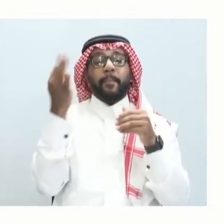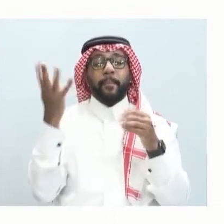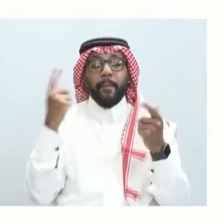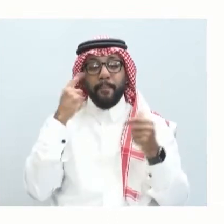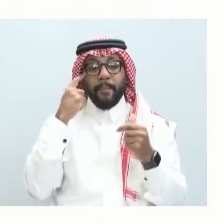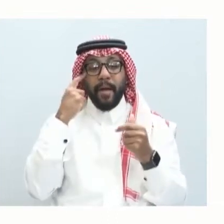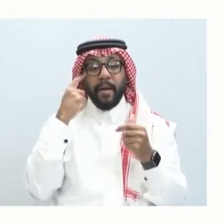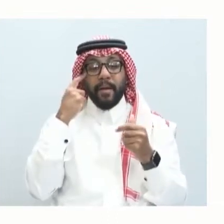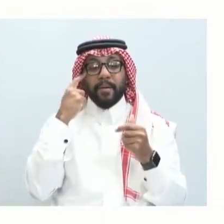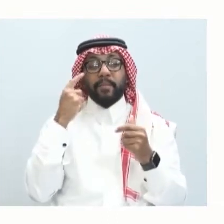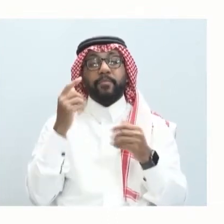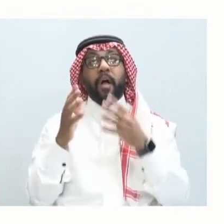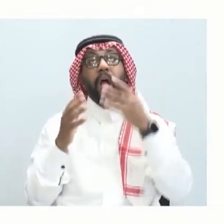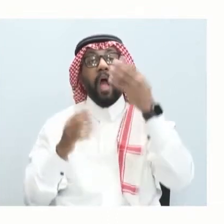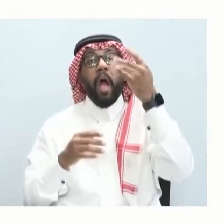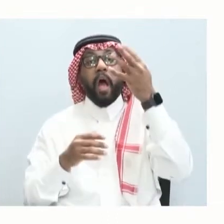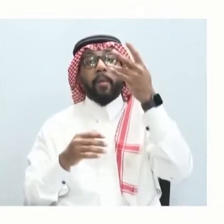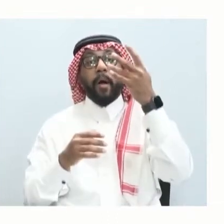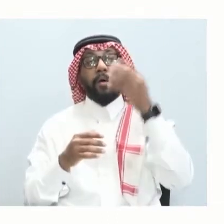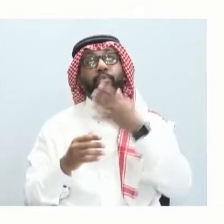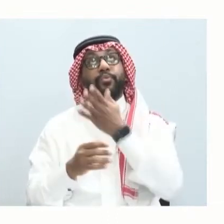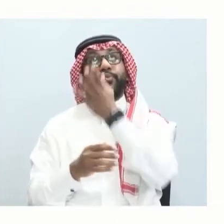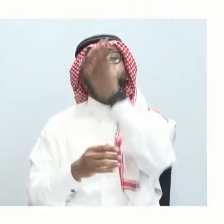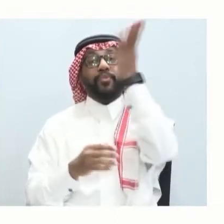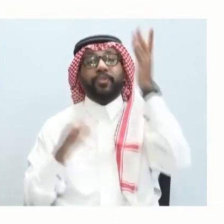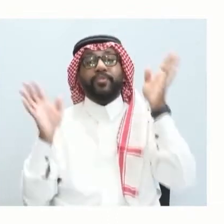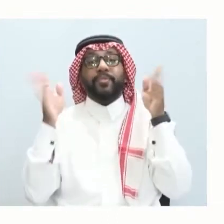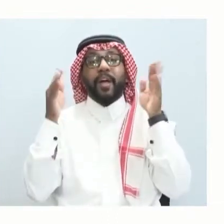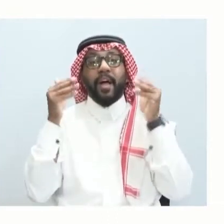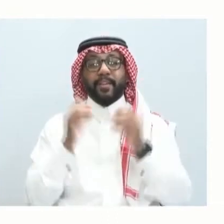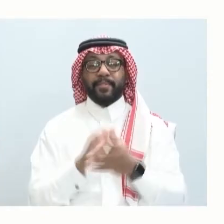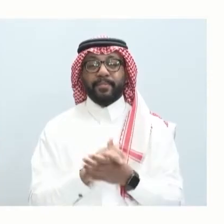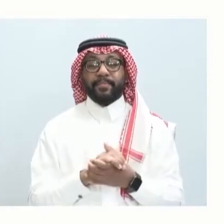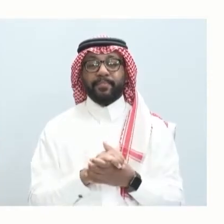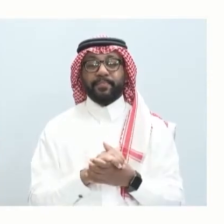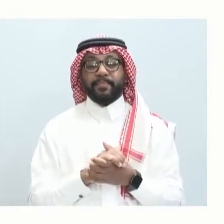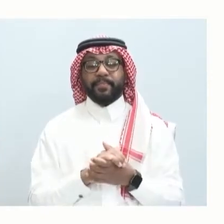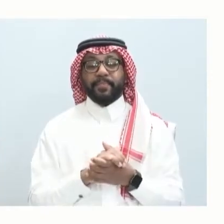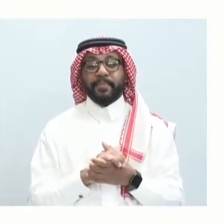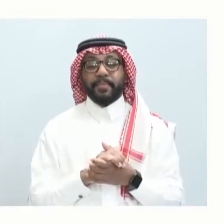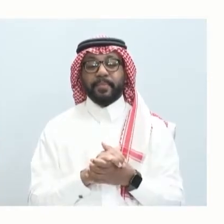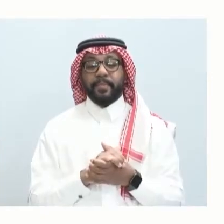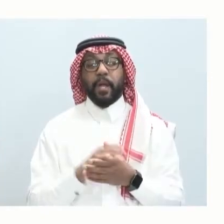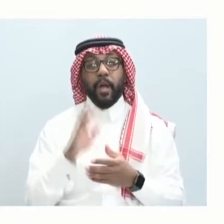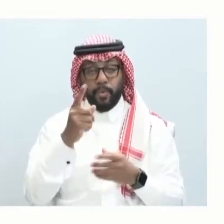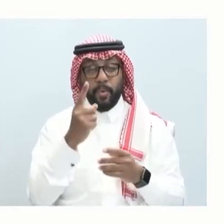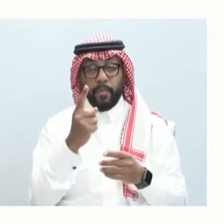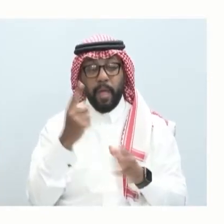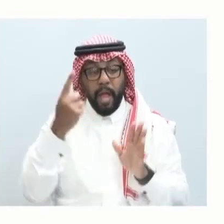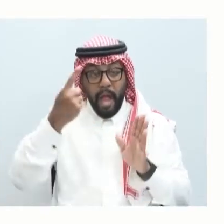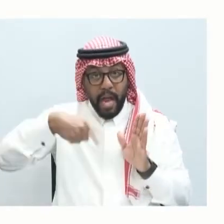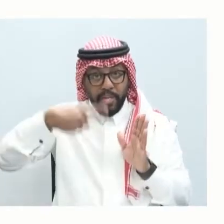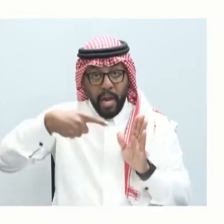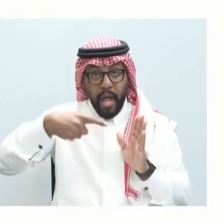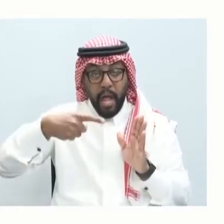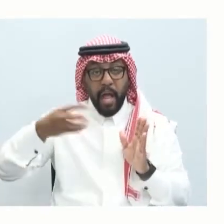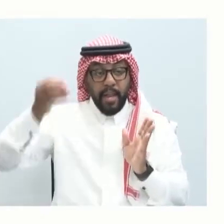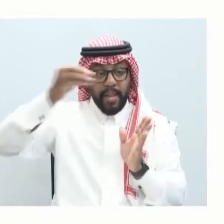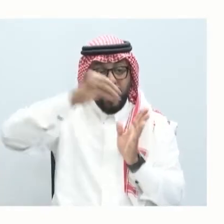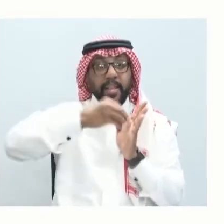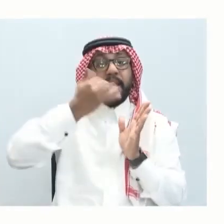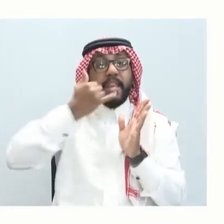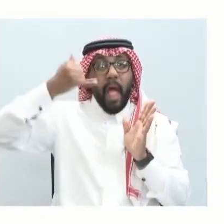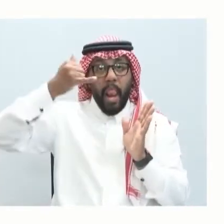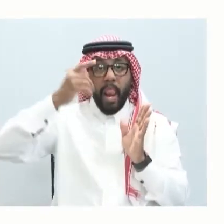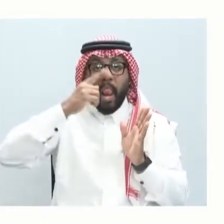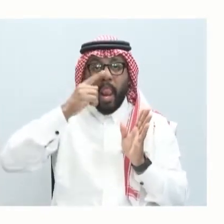اربعه كذلك هذا معطى اخر في المساله طيب يا ابطال كم نحله هنا بدا يطلب يسال يقول